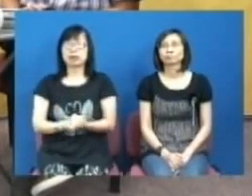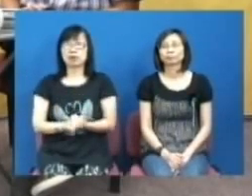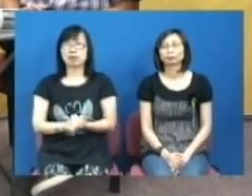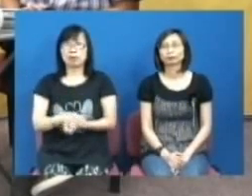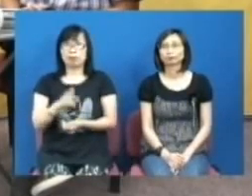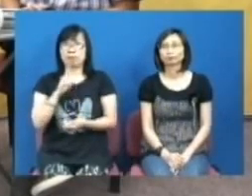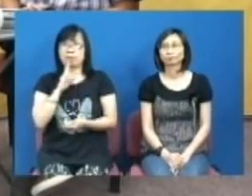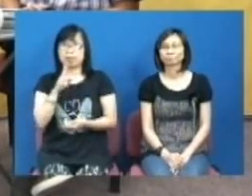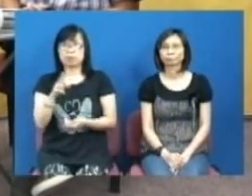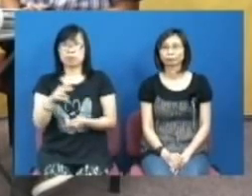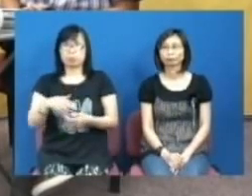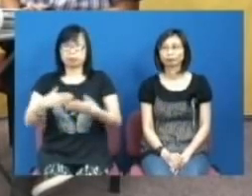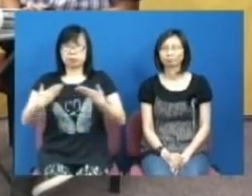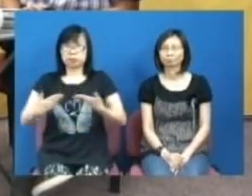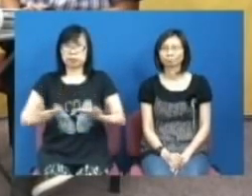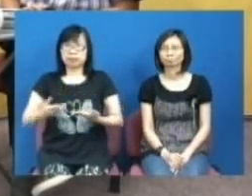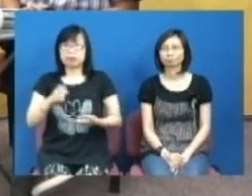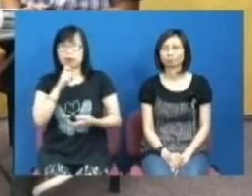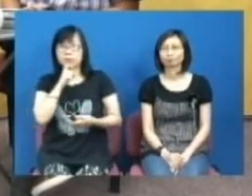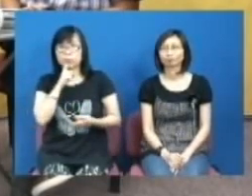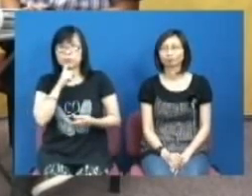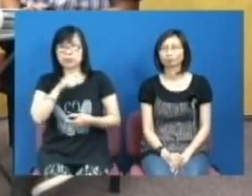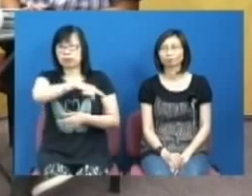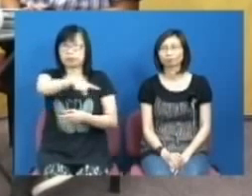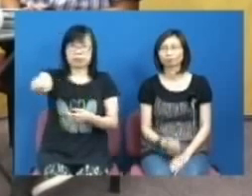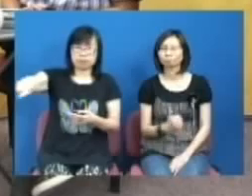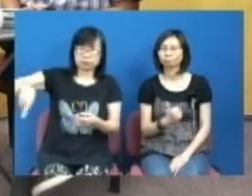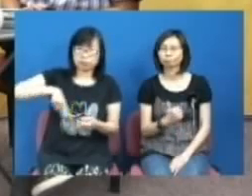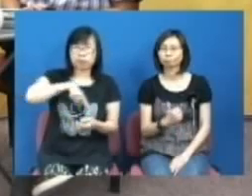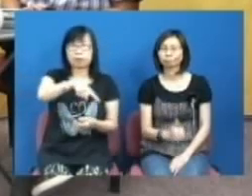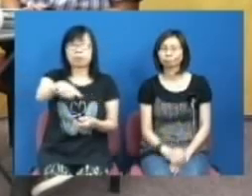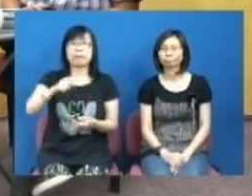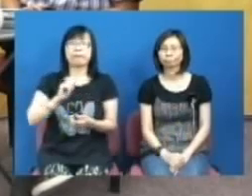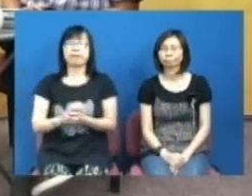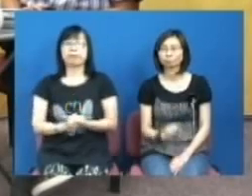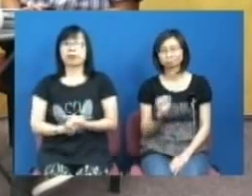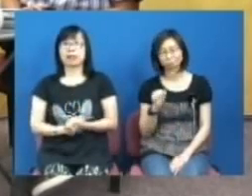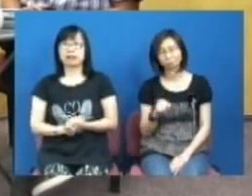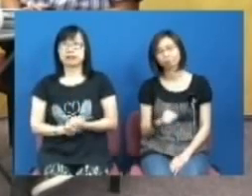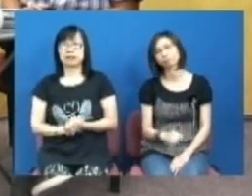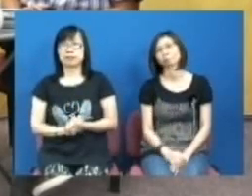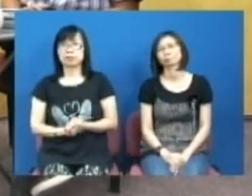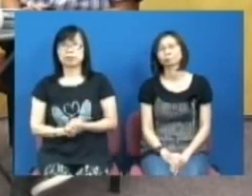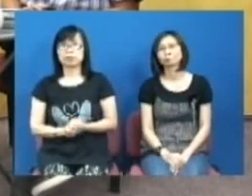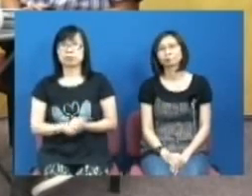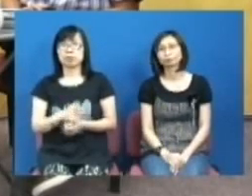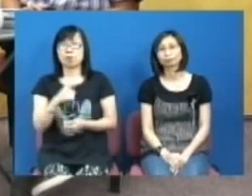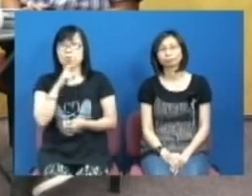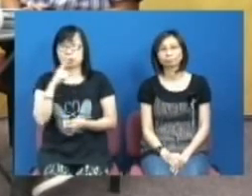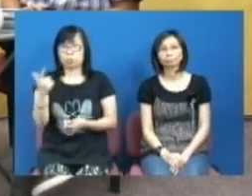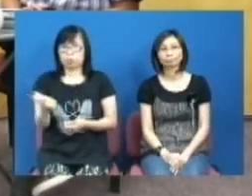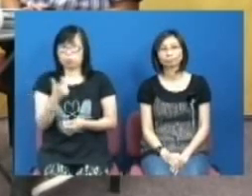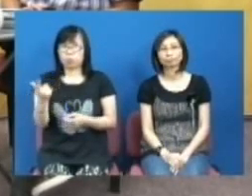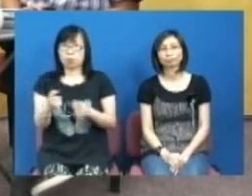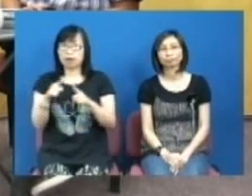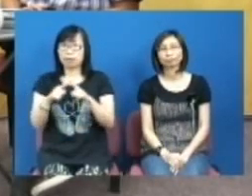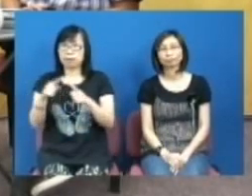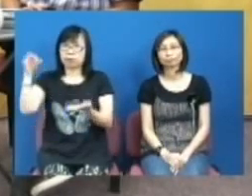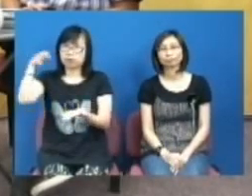令那個原來有機會出現的所謂市場是出現的嘛，一個更加多人參與或者一